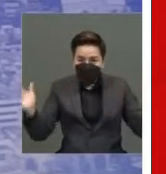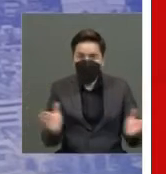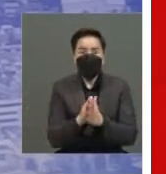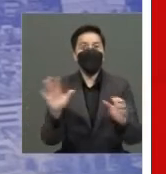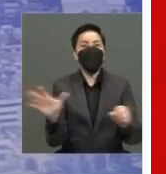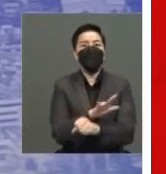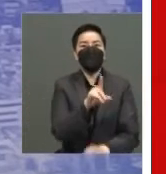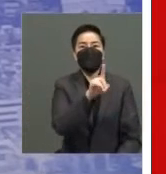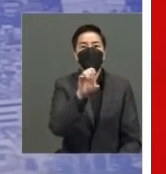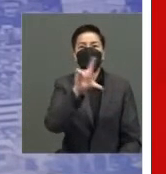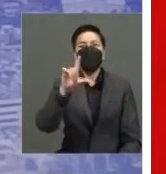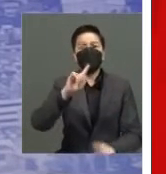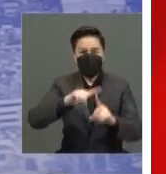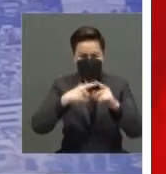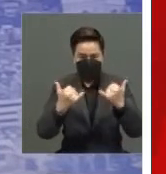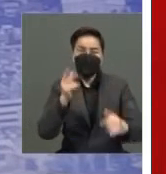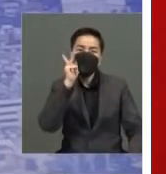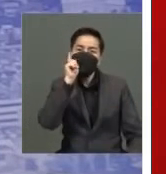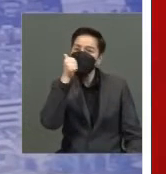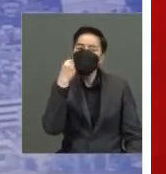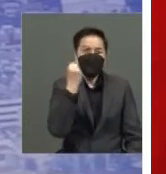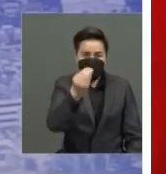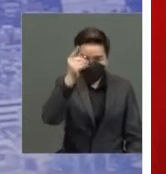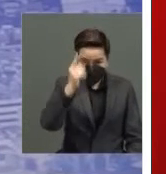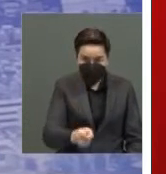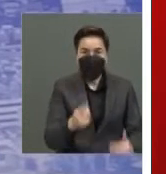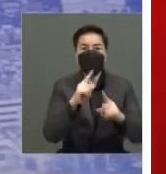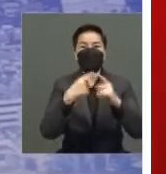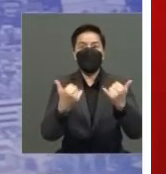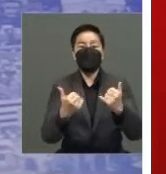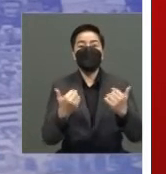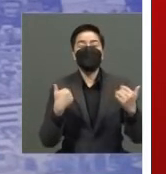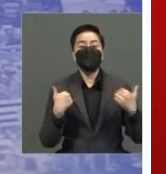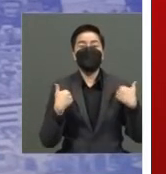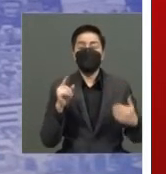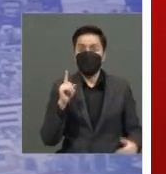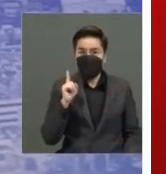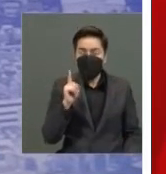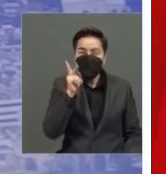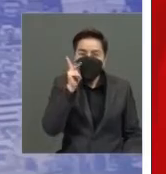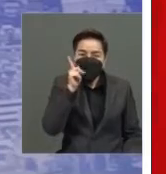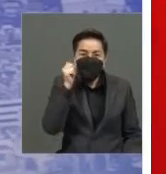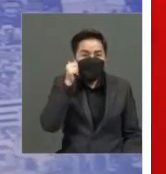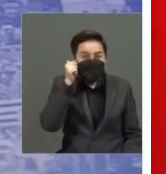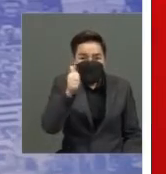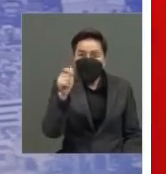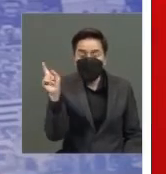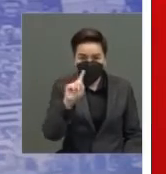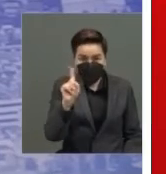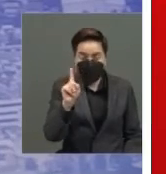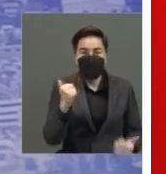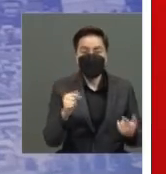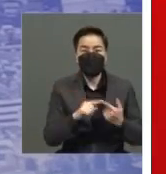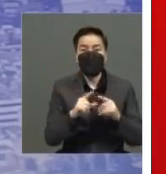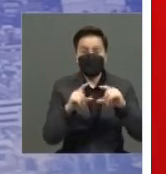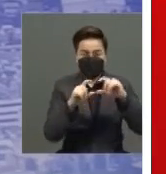แล้วก็Johnson Johnsonอีก 5ล้านโด๊สเสริมเข้ามาแล้วก็จะสั่งซื้อสีนะ vatเพิ่มอีกแปดล้านโด๊สก็